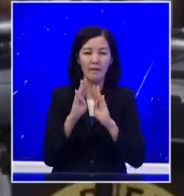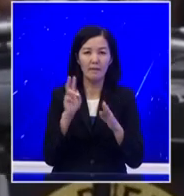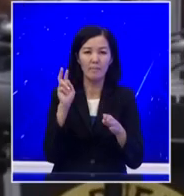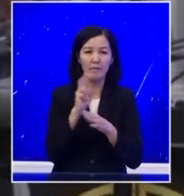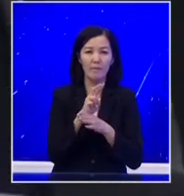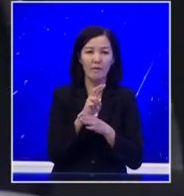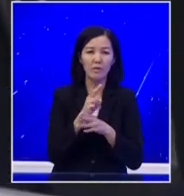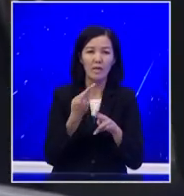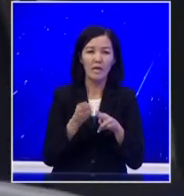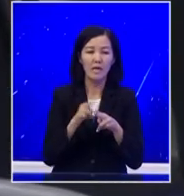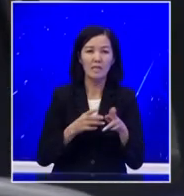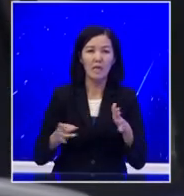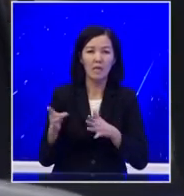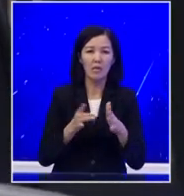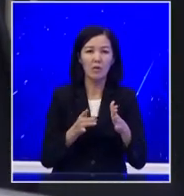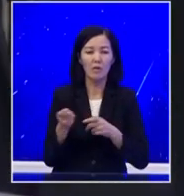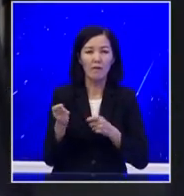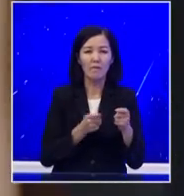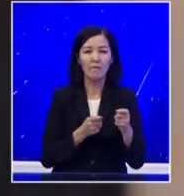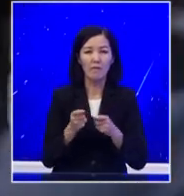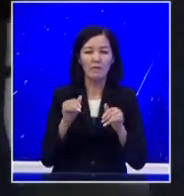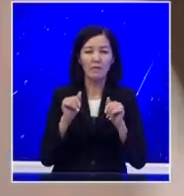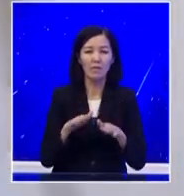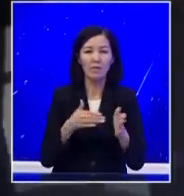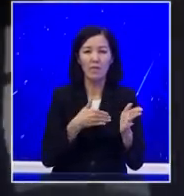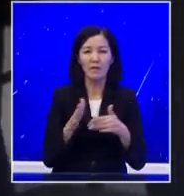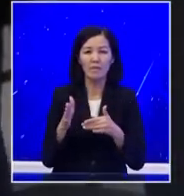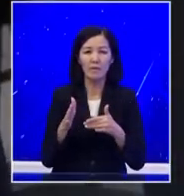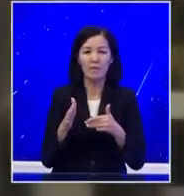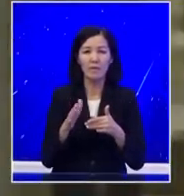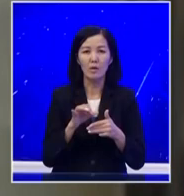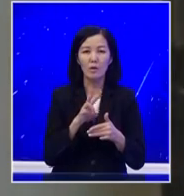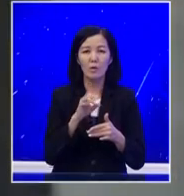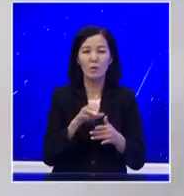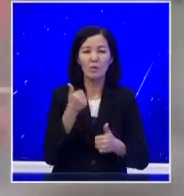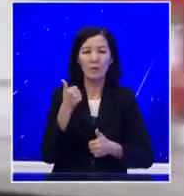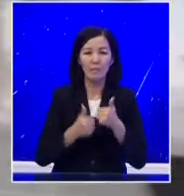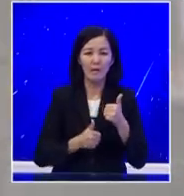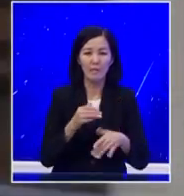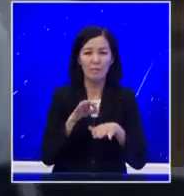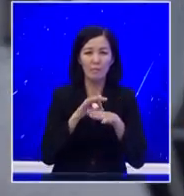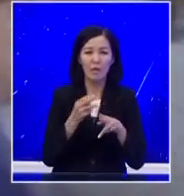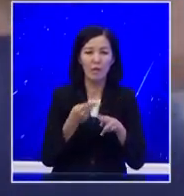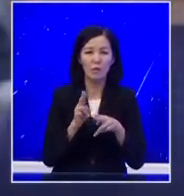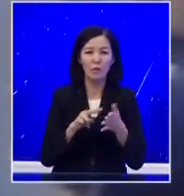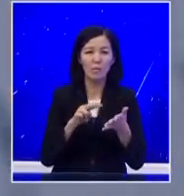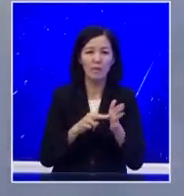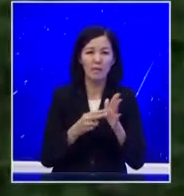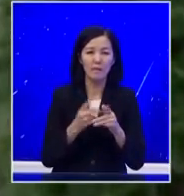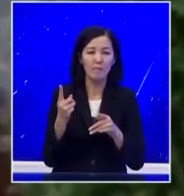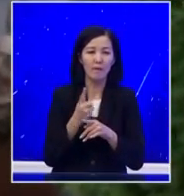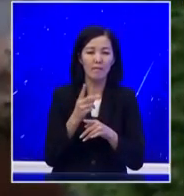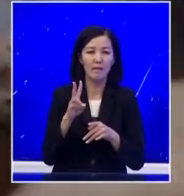из этих регионов власти мегаполиса решили отменить и знаменитый нью-йоркский марафон провести который планировалось 1